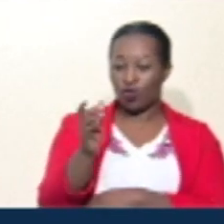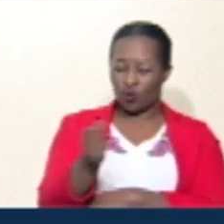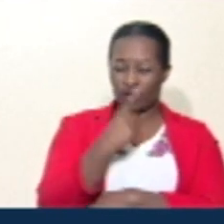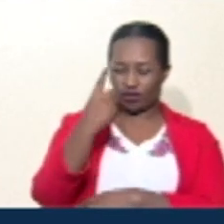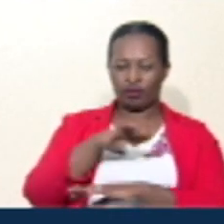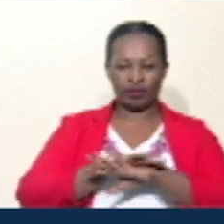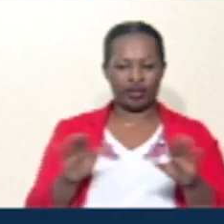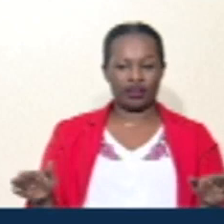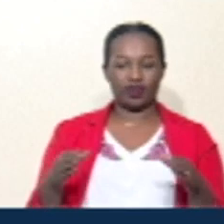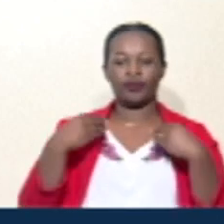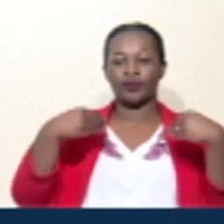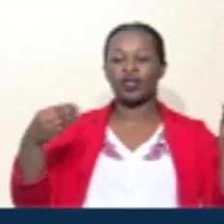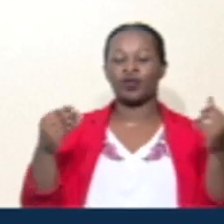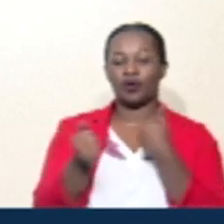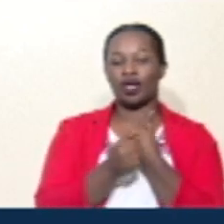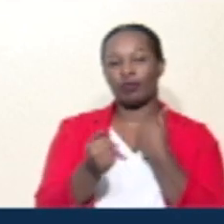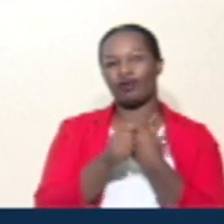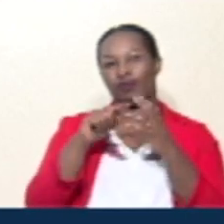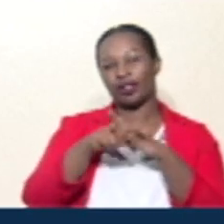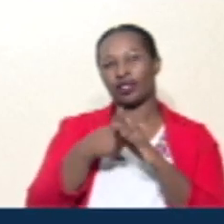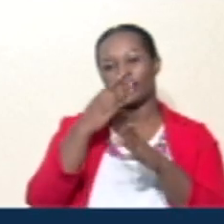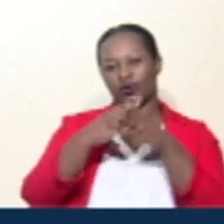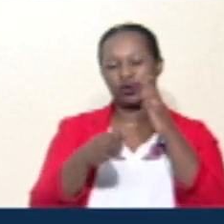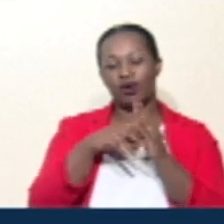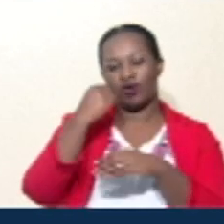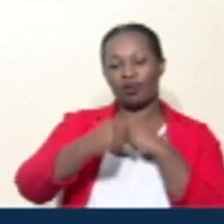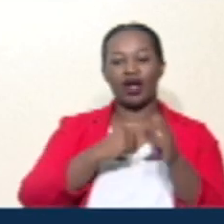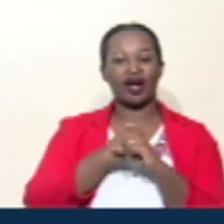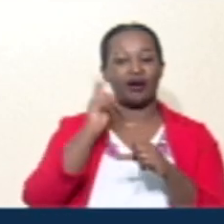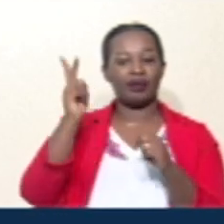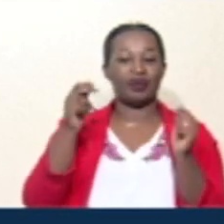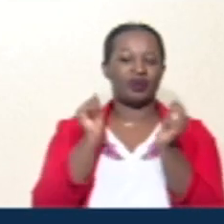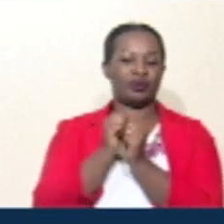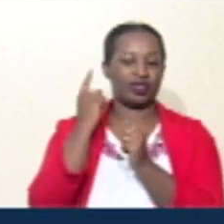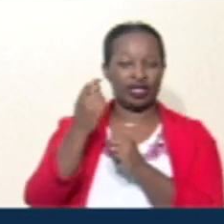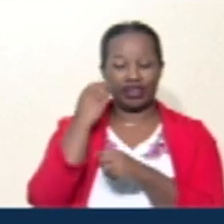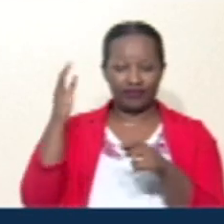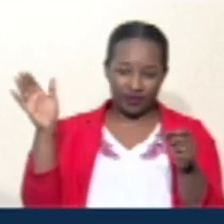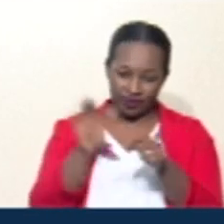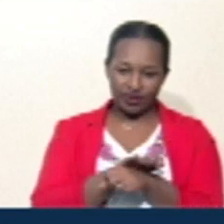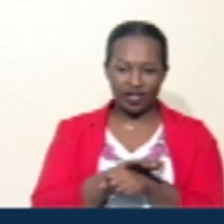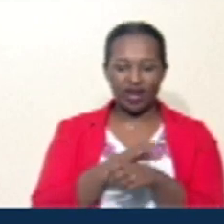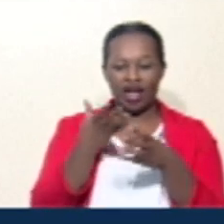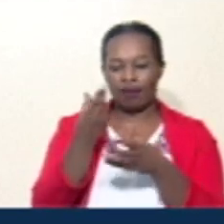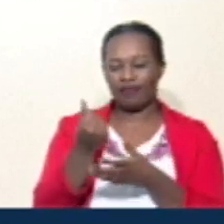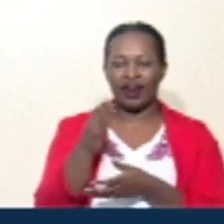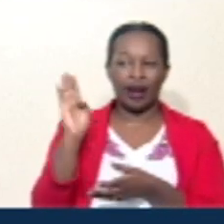Iyi soko rya Rubavu ryatangiye kubakwa mu mwaka w'ibihumbi 2011, niryuzura rizaba rifite agaciro ka miliyari